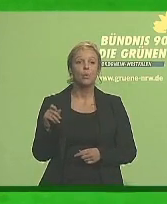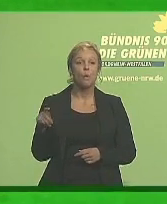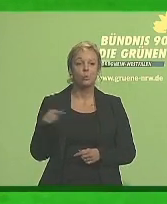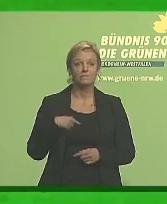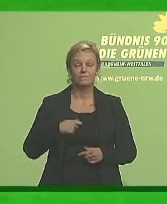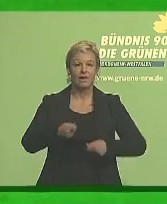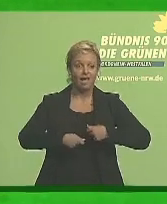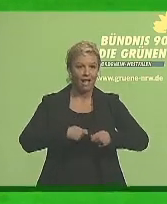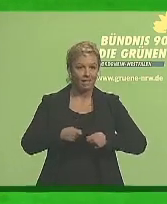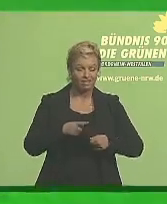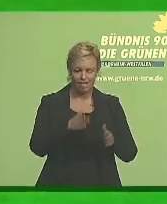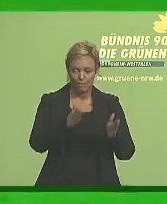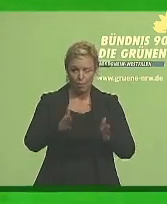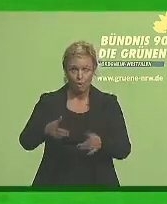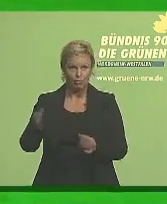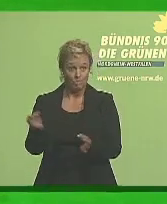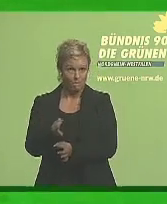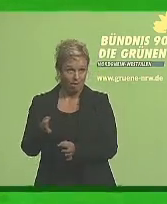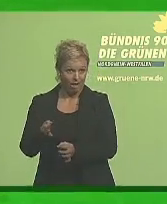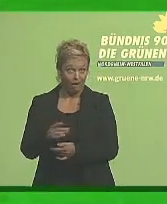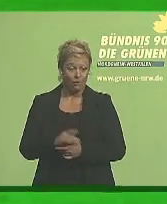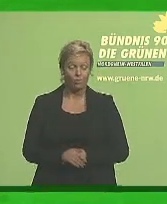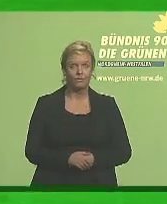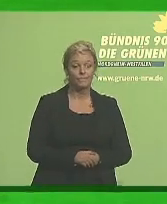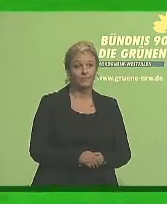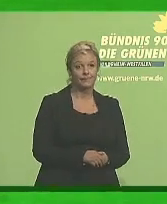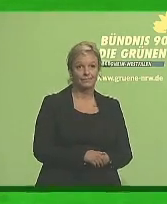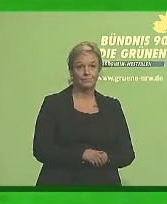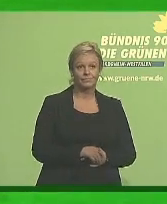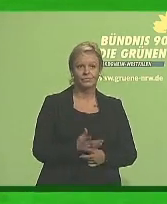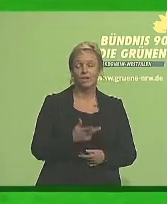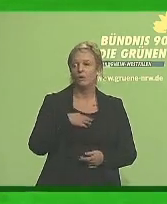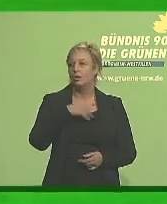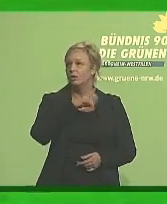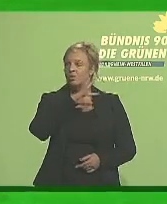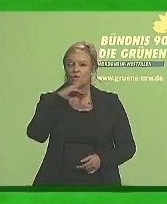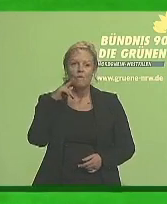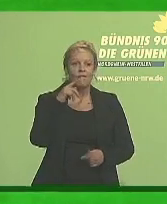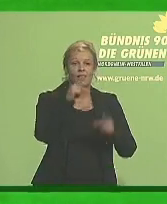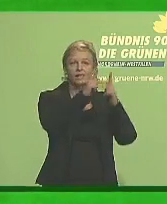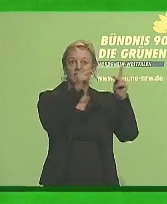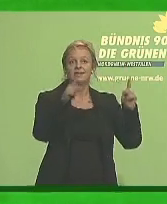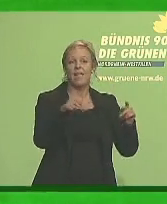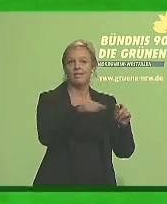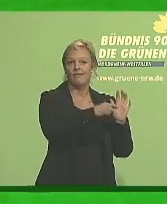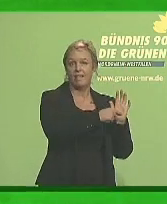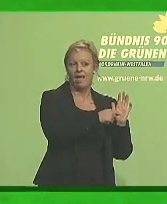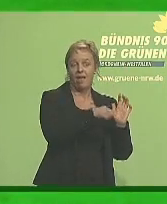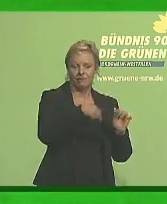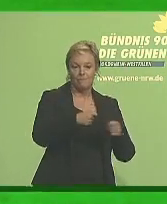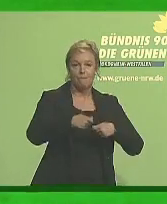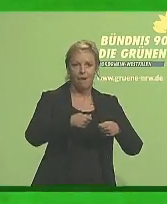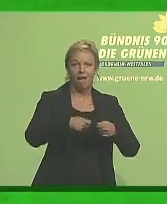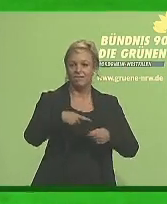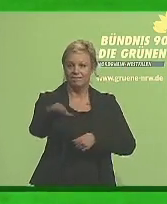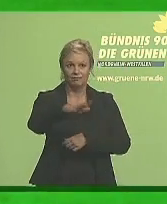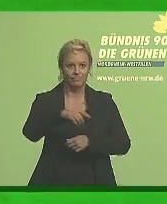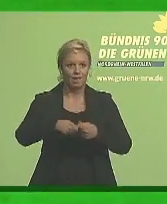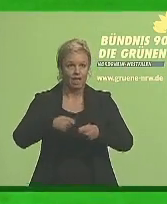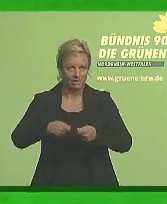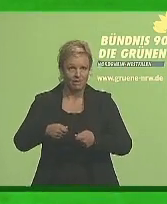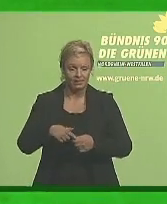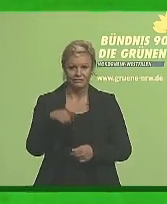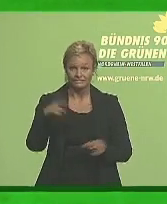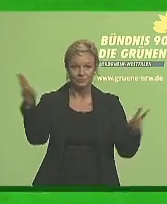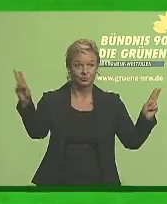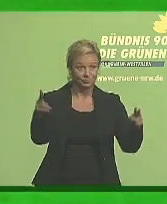bringen und die viel zu vielen Zertifikate, die auf dem Markt jetzt gehandelt werden,